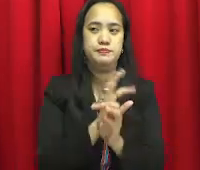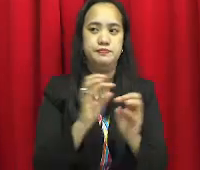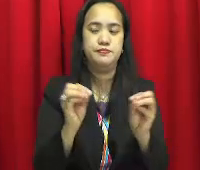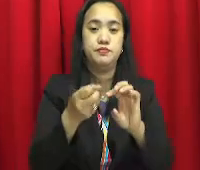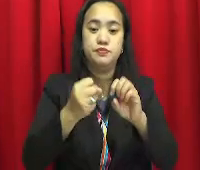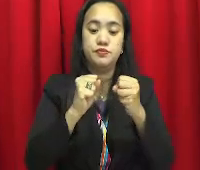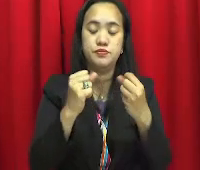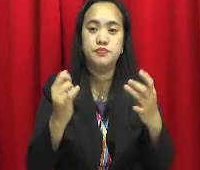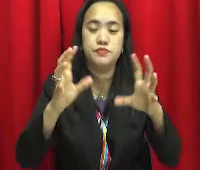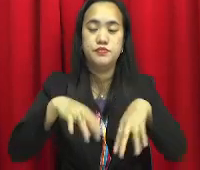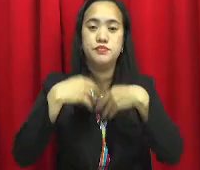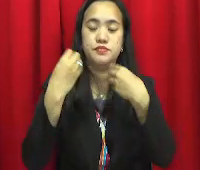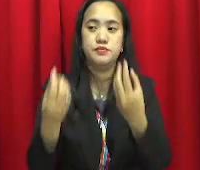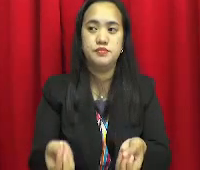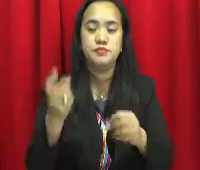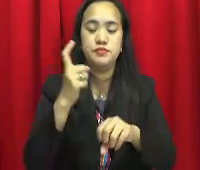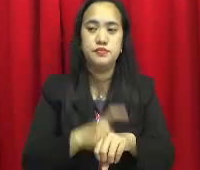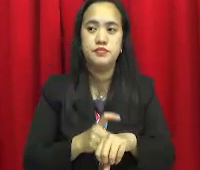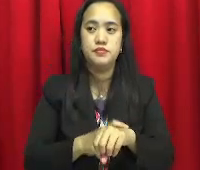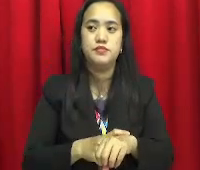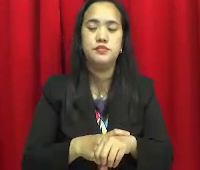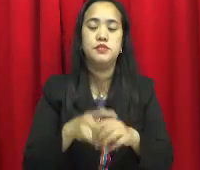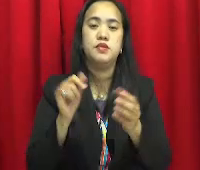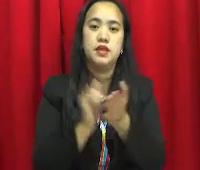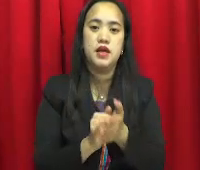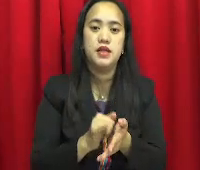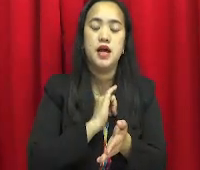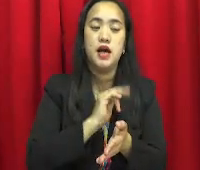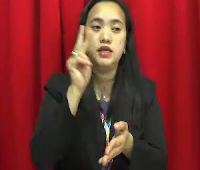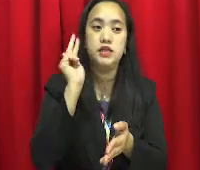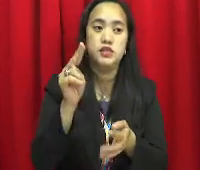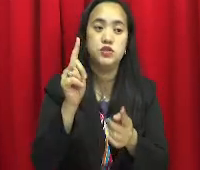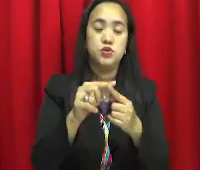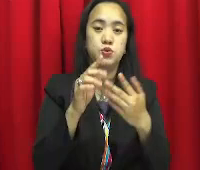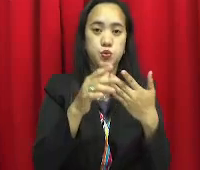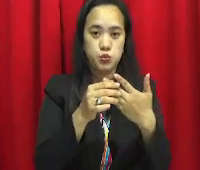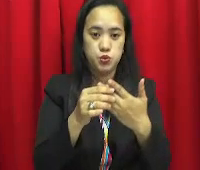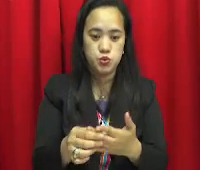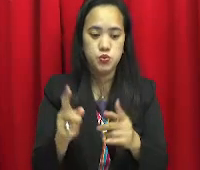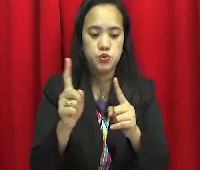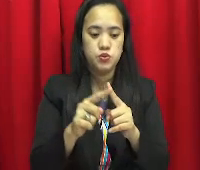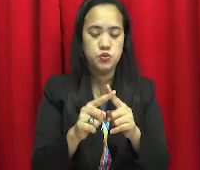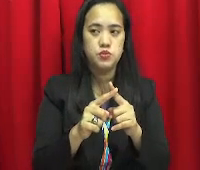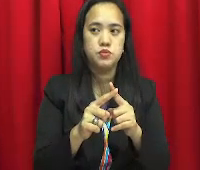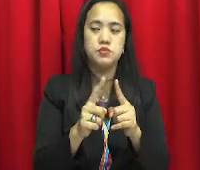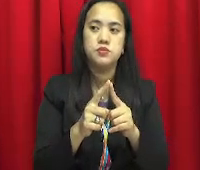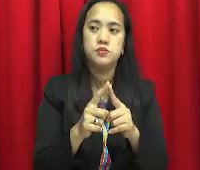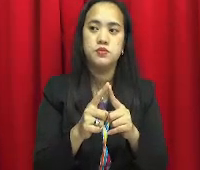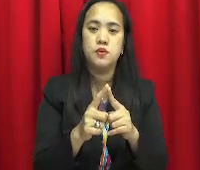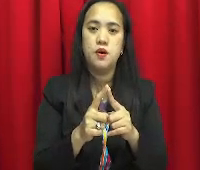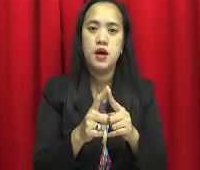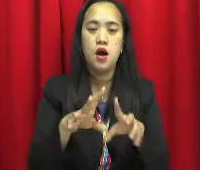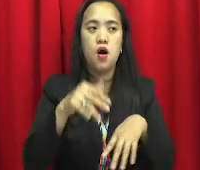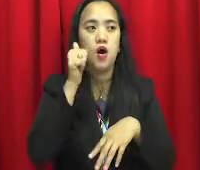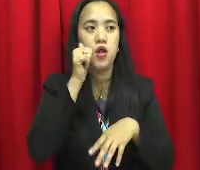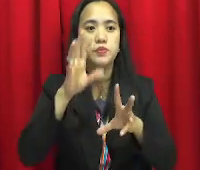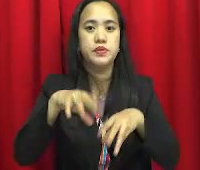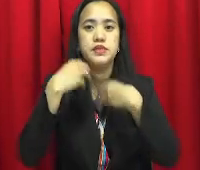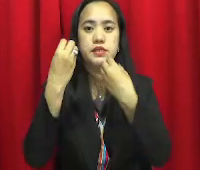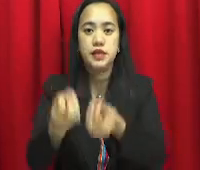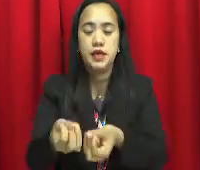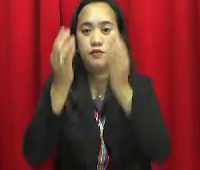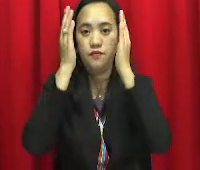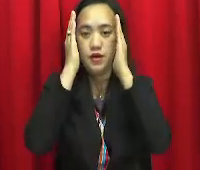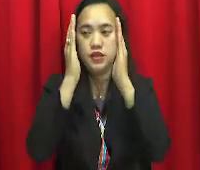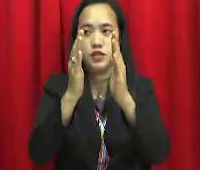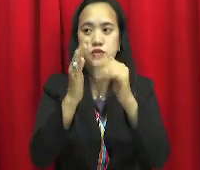ng karamdaman na I have to choose na magbitiw talaga, na talagang sabi ko, ang tuto ko talaga, ang focus natin,